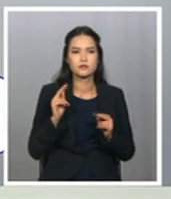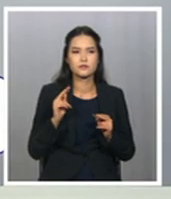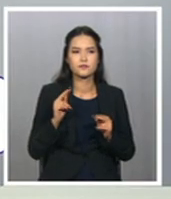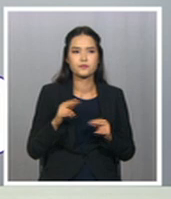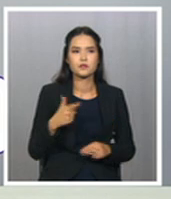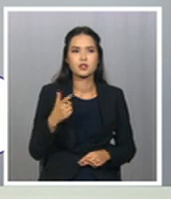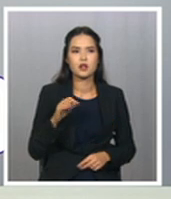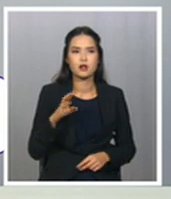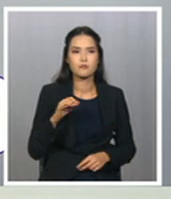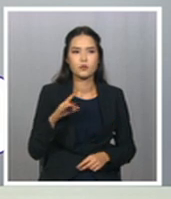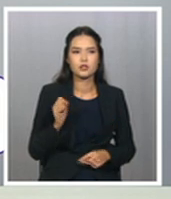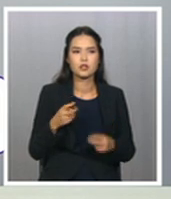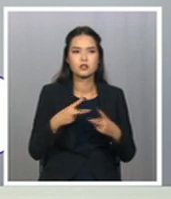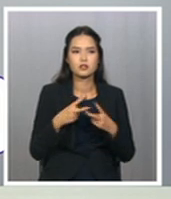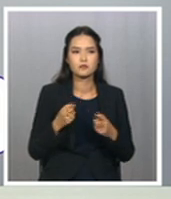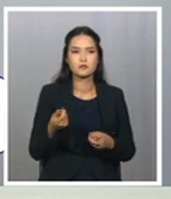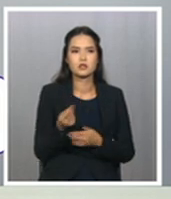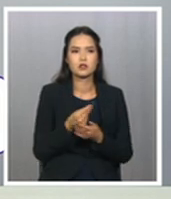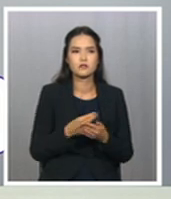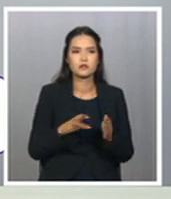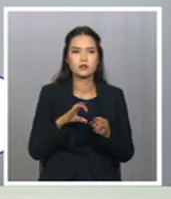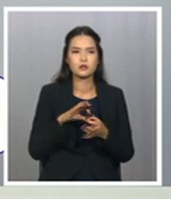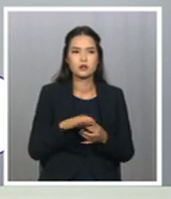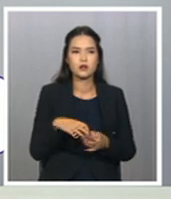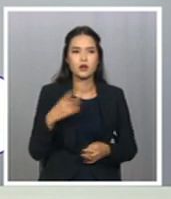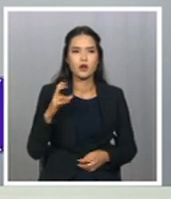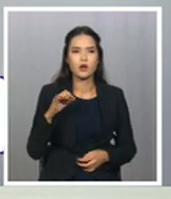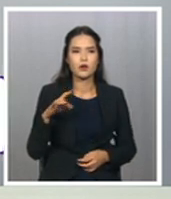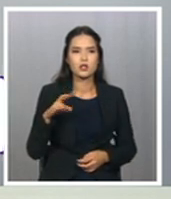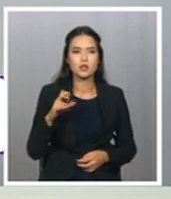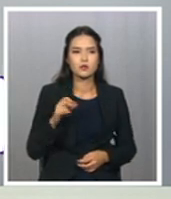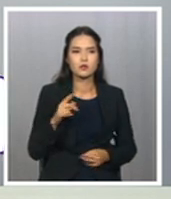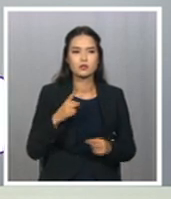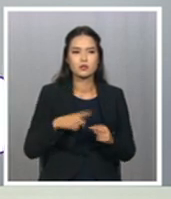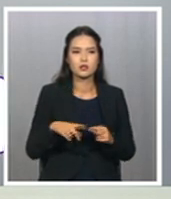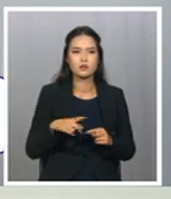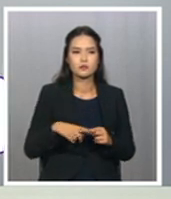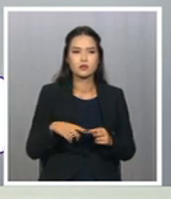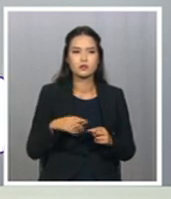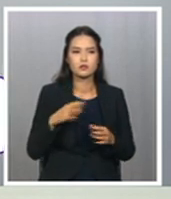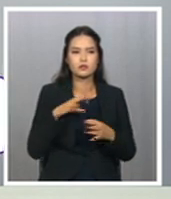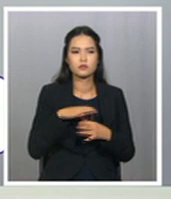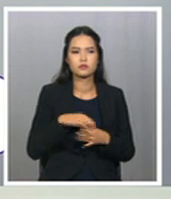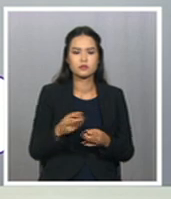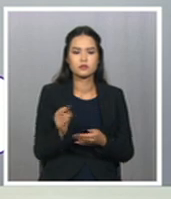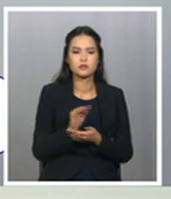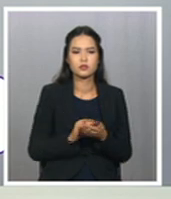гармоникалық тербелістердің графиктері бойынша координатаның, жылдамдықтың және үдеудің теңдеулерін